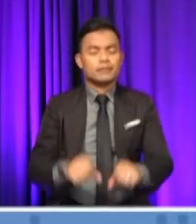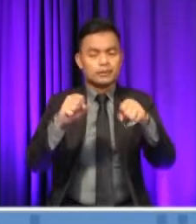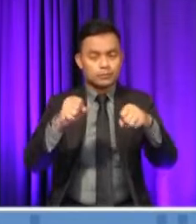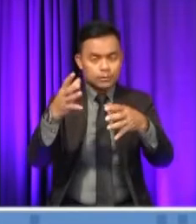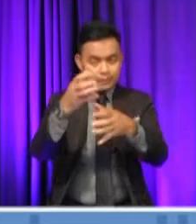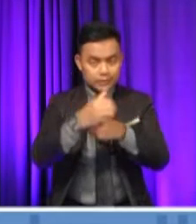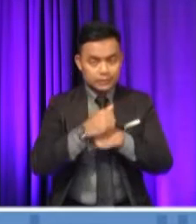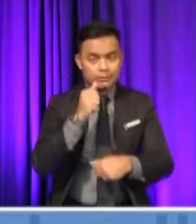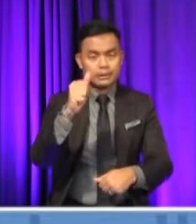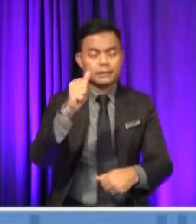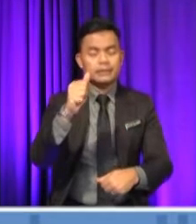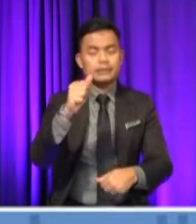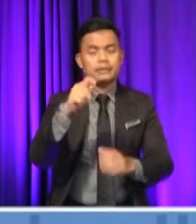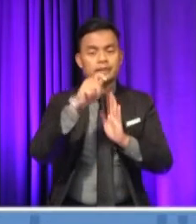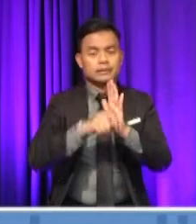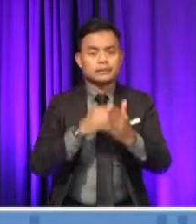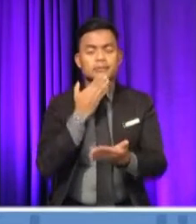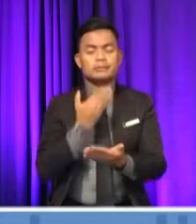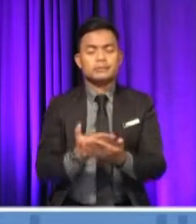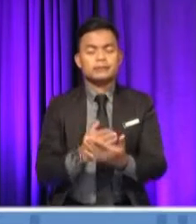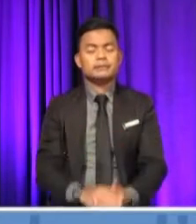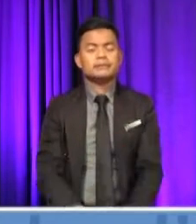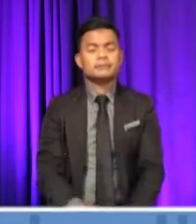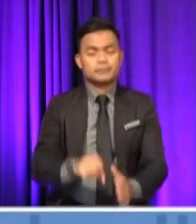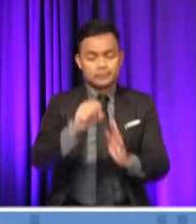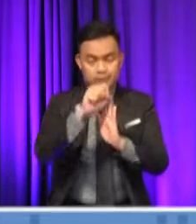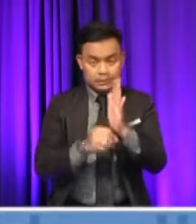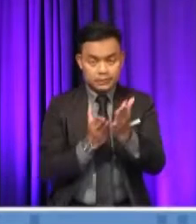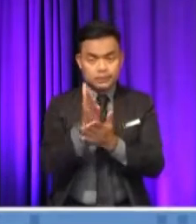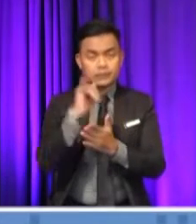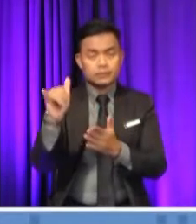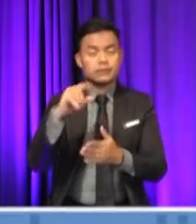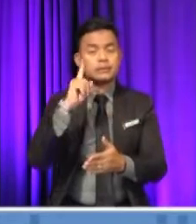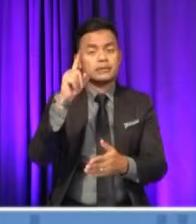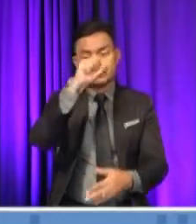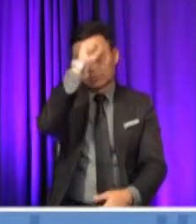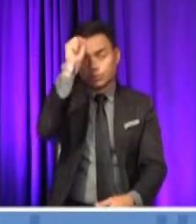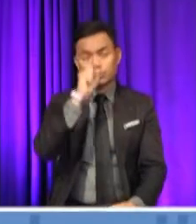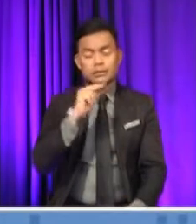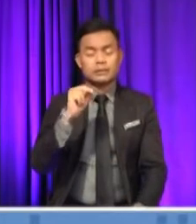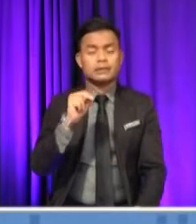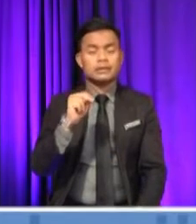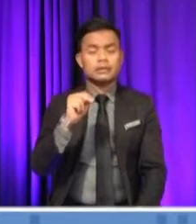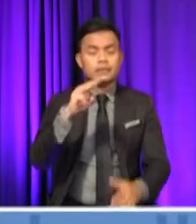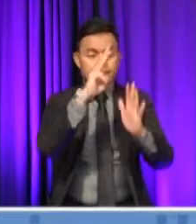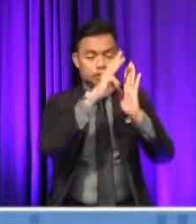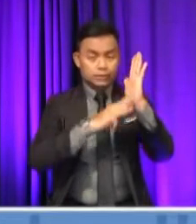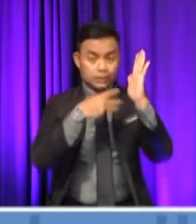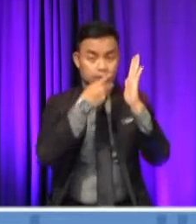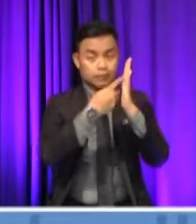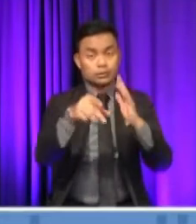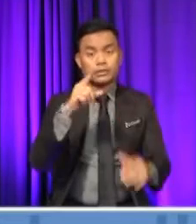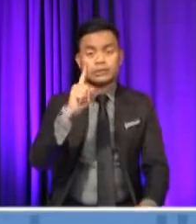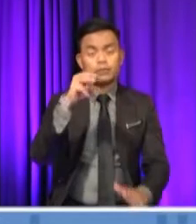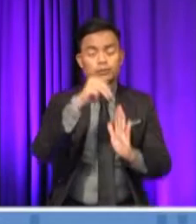SPM ni. Terbaik. Okey. Okey, seterusnya lagi satu soalan. Okey, jadual 1 menunjukkan